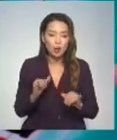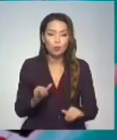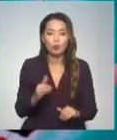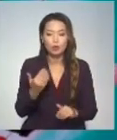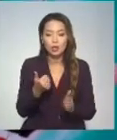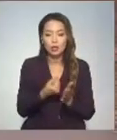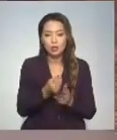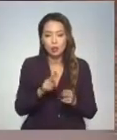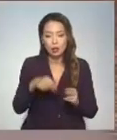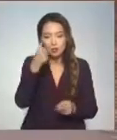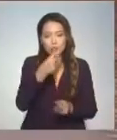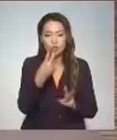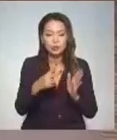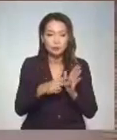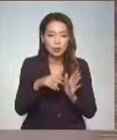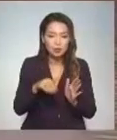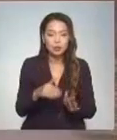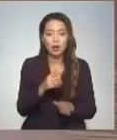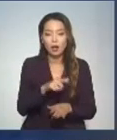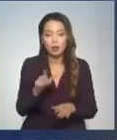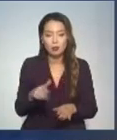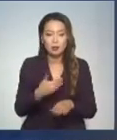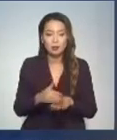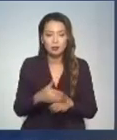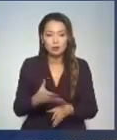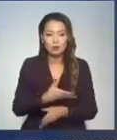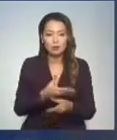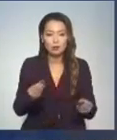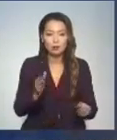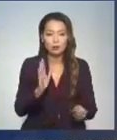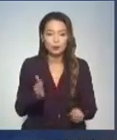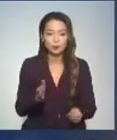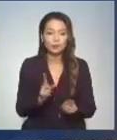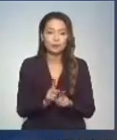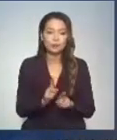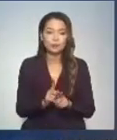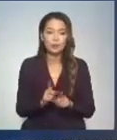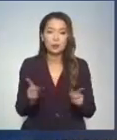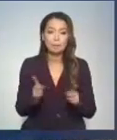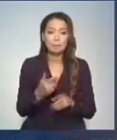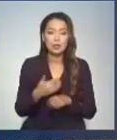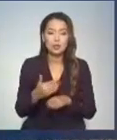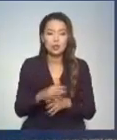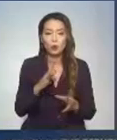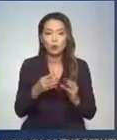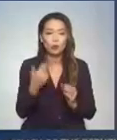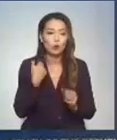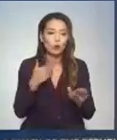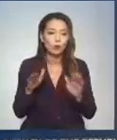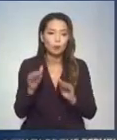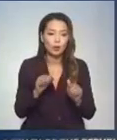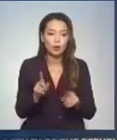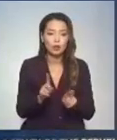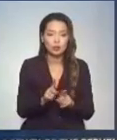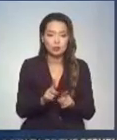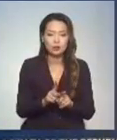дейін 28 мың адамның несиесін кешірмек. 432 мың қарыз алушының микрокредиттері бойынша 33,1